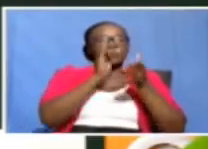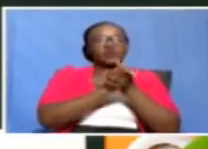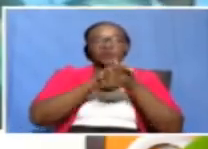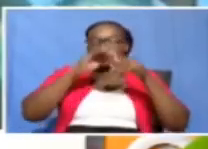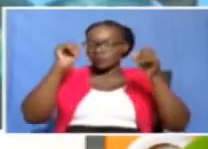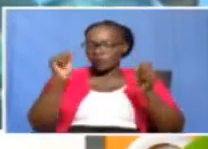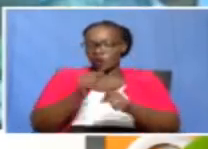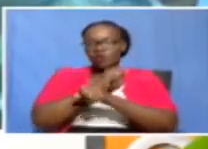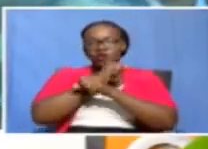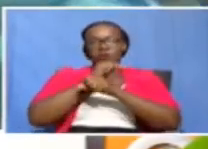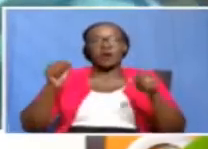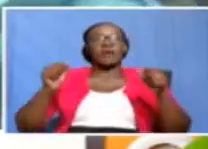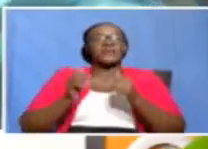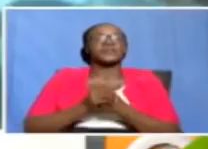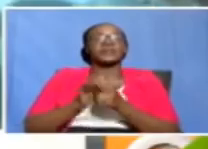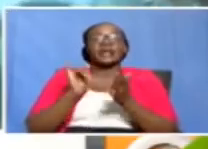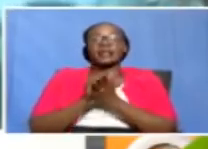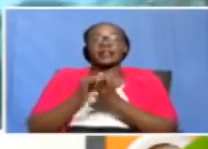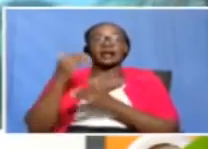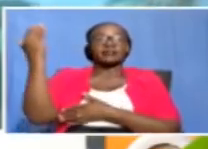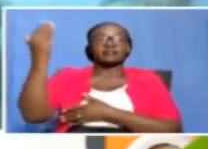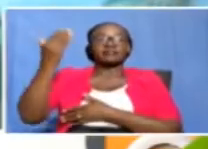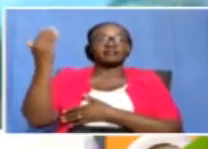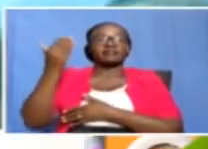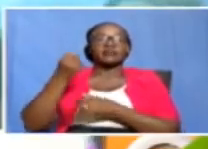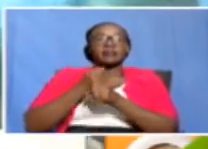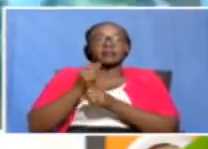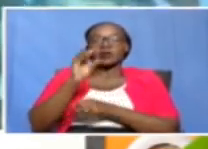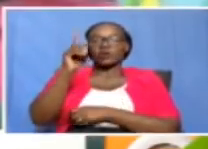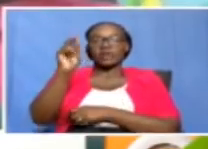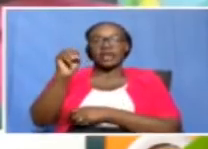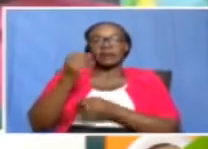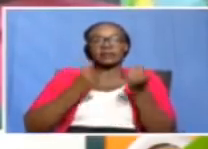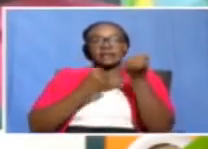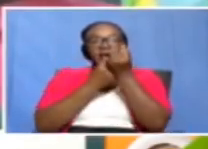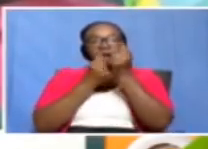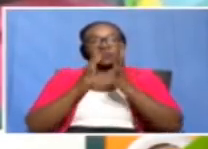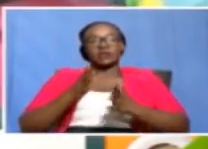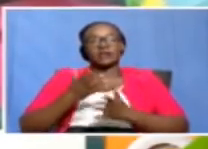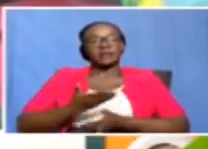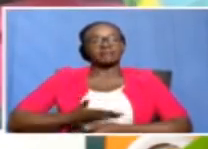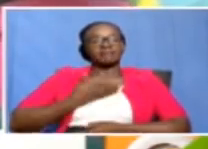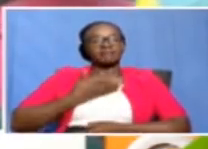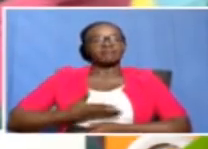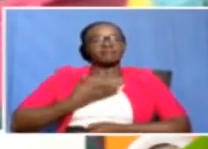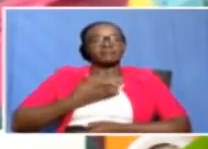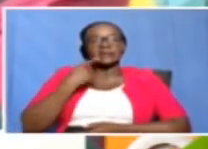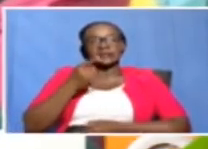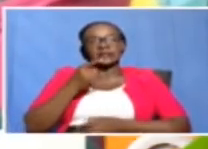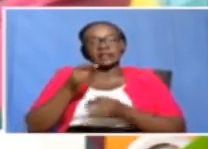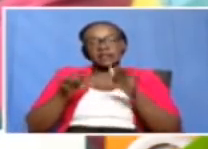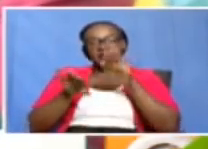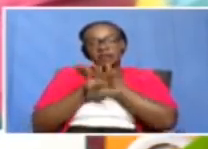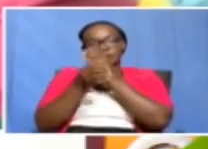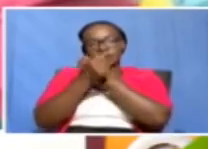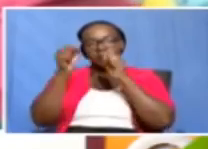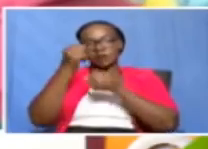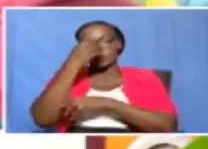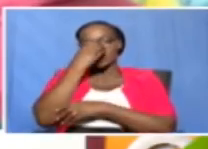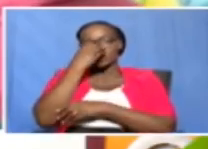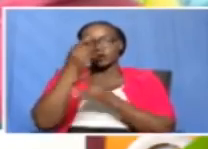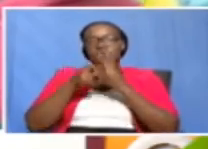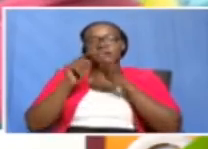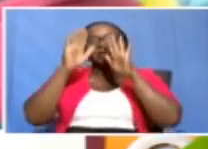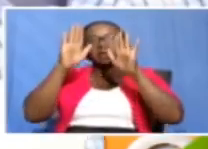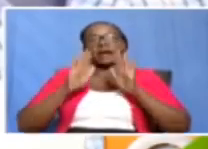Haiwezekani. Ni matamshi ambayo yamewakera vigogo wa ODM ambao wanadai kuwa naibu rais William Ruto ameanzisha kampeni